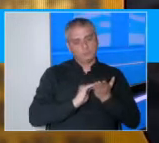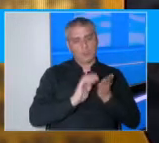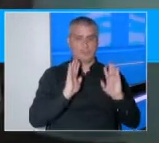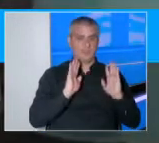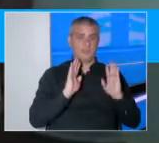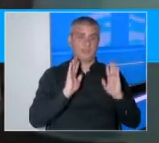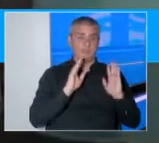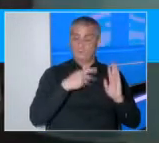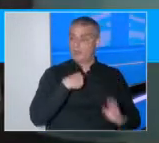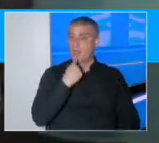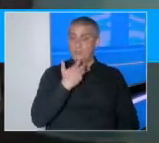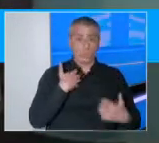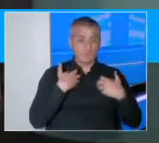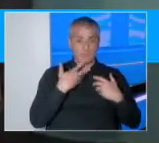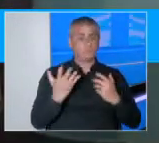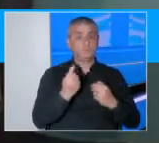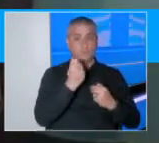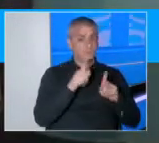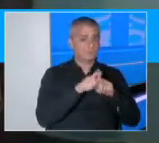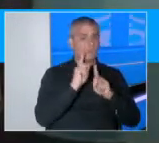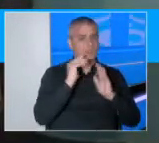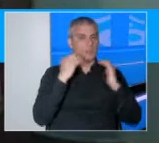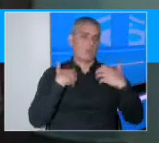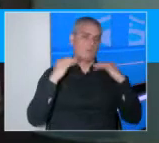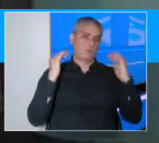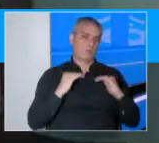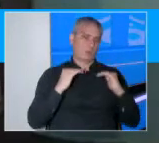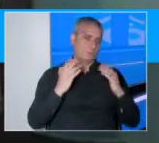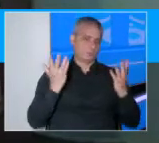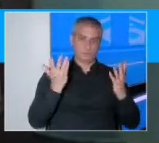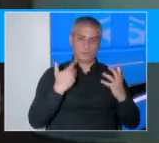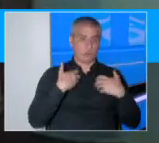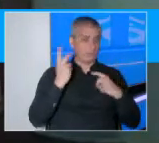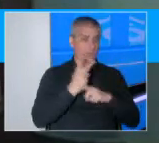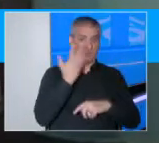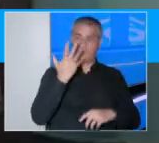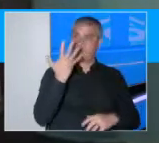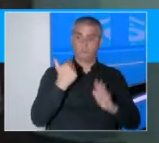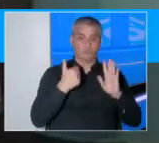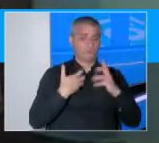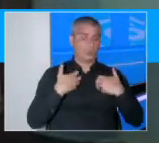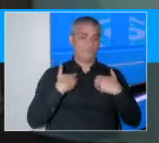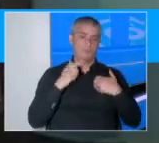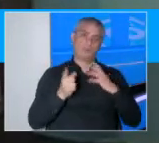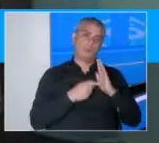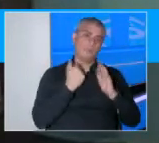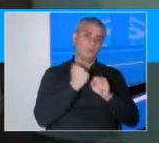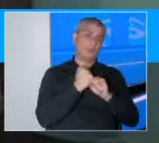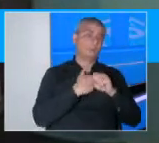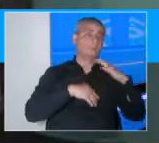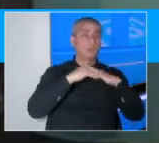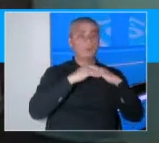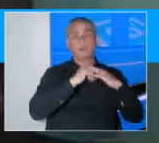זאת, לציין שהאומנים גובים את אותם אומנים, אבל יש להם פחות הופעות, יש להם, אם אז אומן רגיל היה עושה 5-6 הופעות, הפעם הם עושים